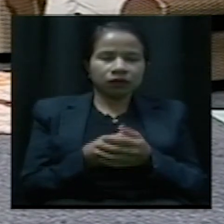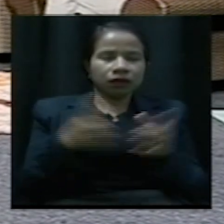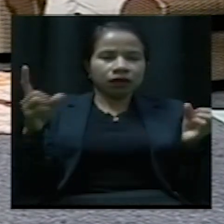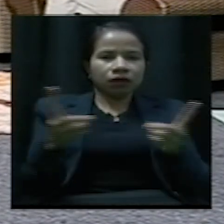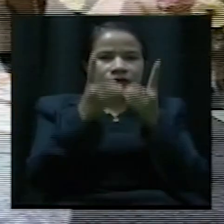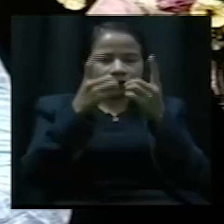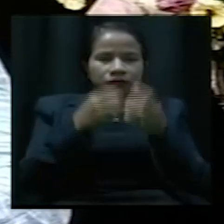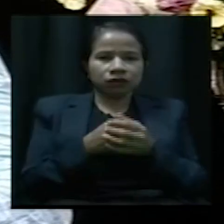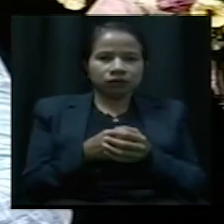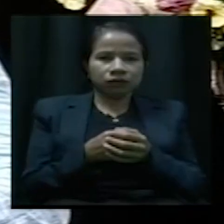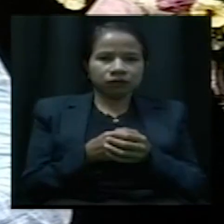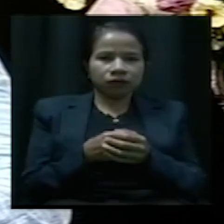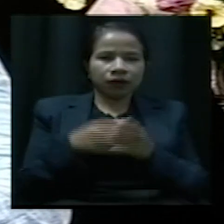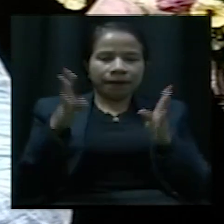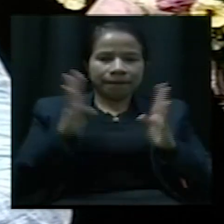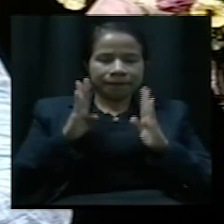asoru